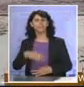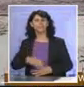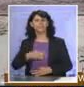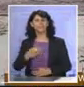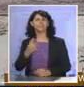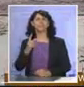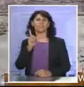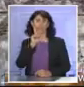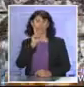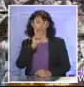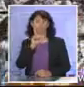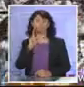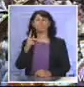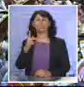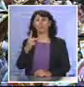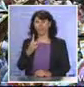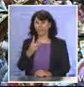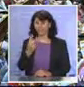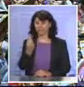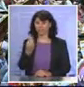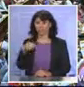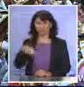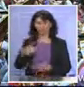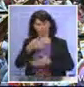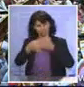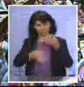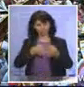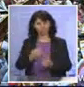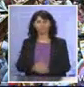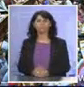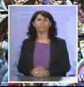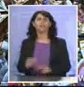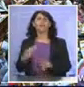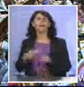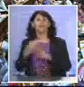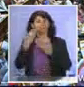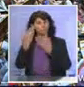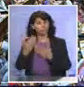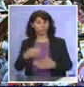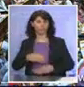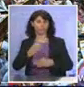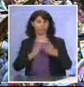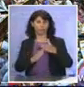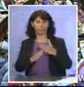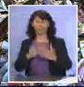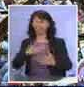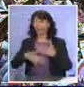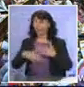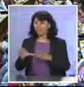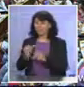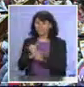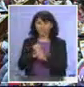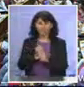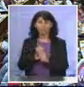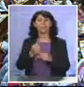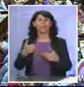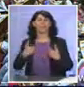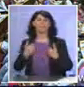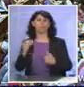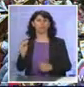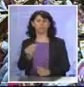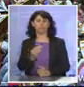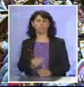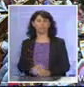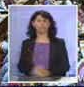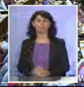Λοιπόν, η Κοτσάκη Εκατερίνη έχει τον λόγο. Ευχαριστώ. Αξιότιμε κύριε Πρόεδρε, αγαπητοί συνάδελφοι, έφηβοι